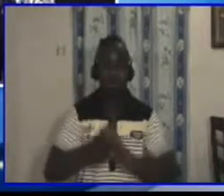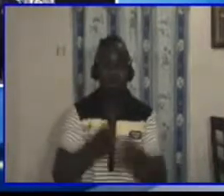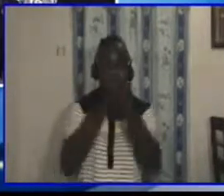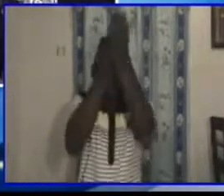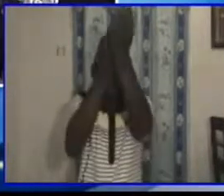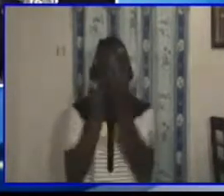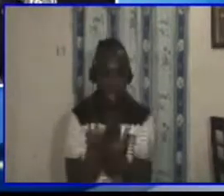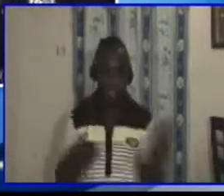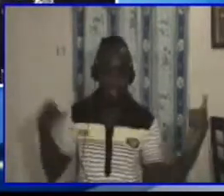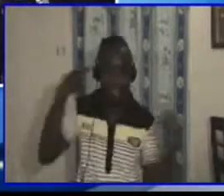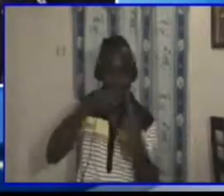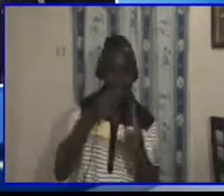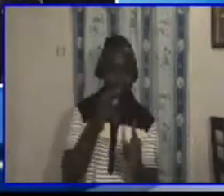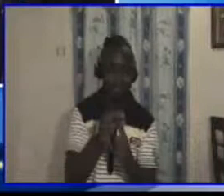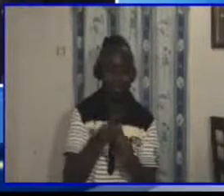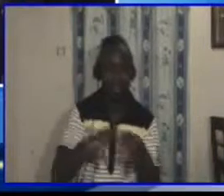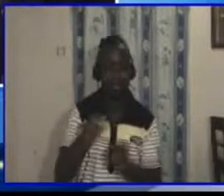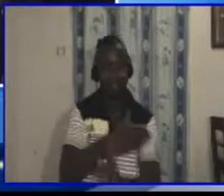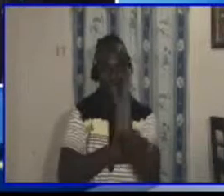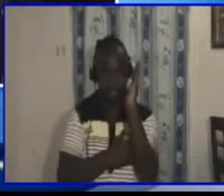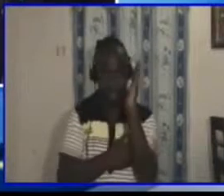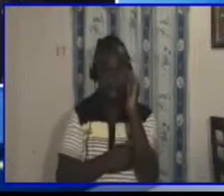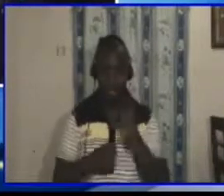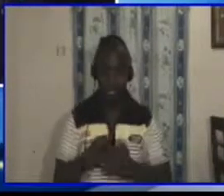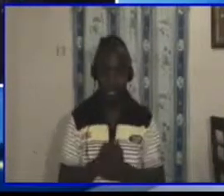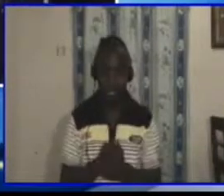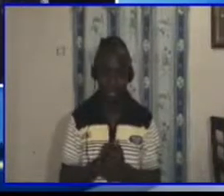credete tutta la parola di dio